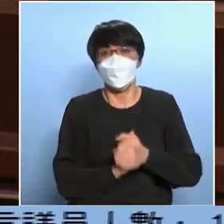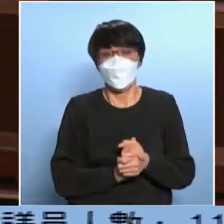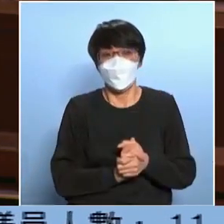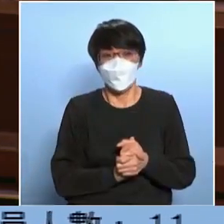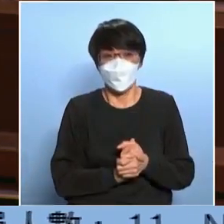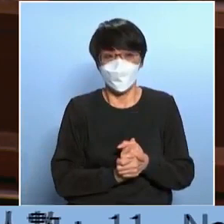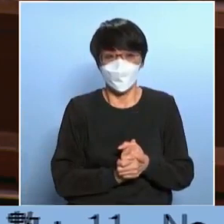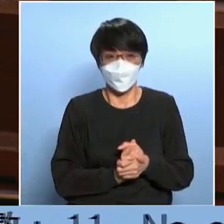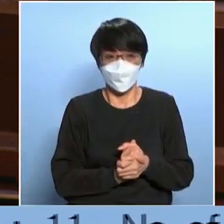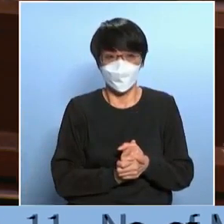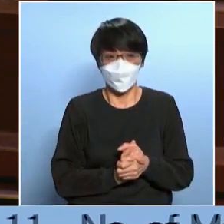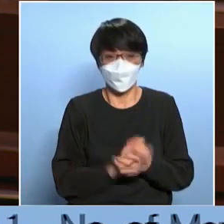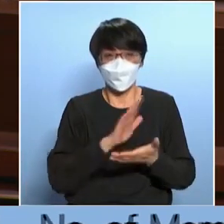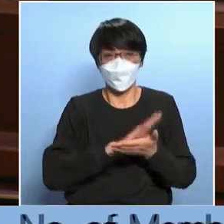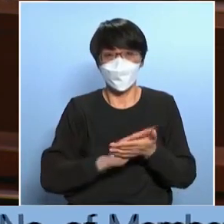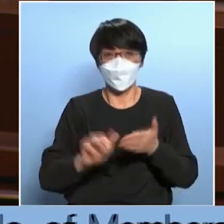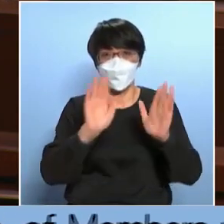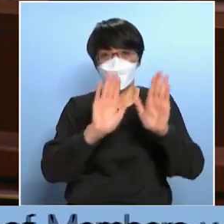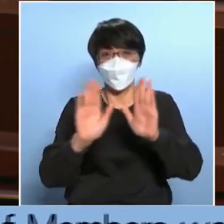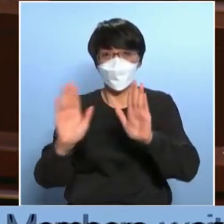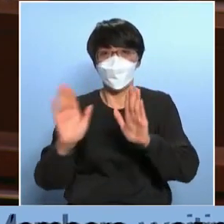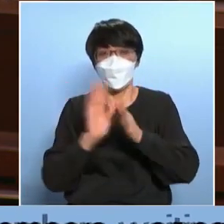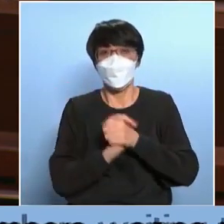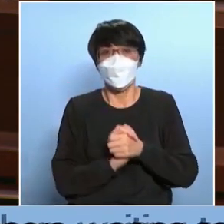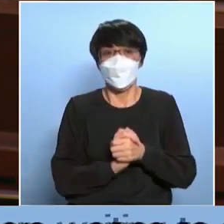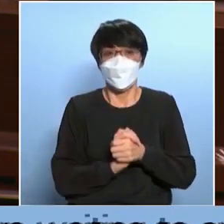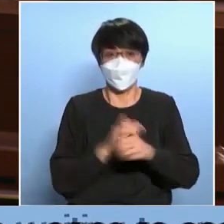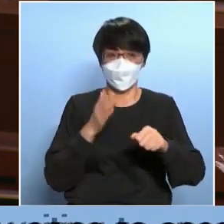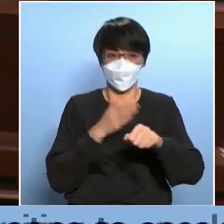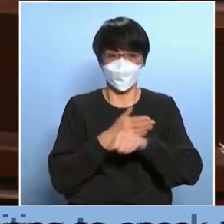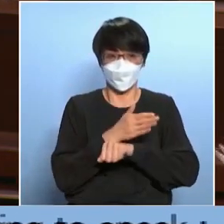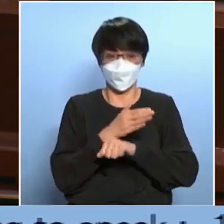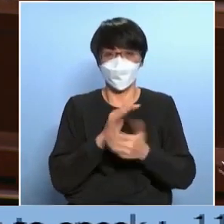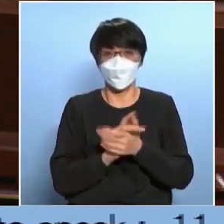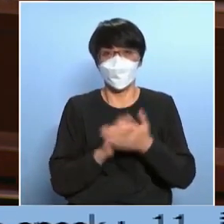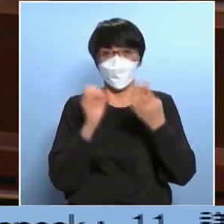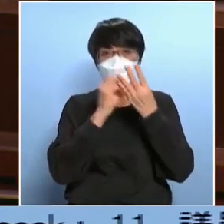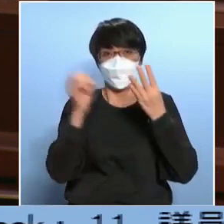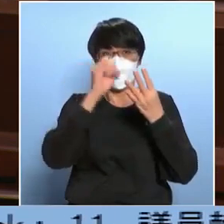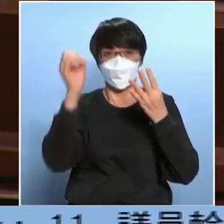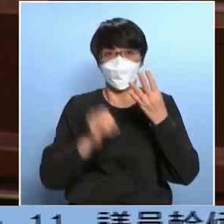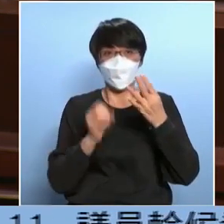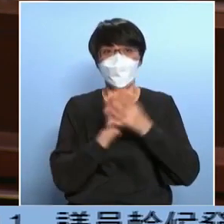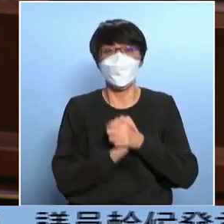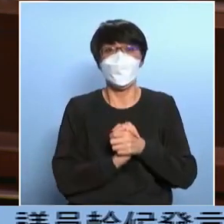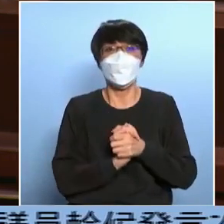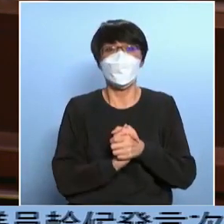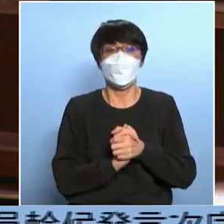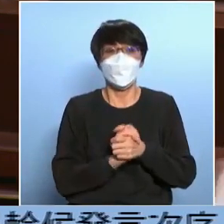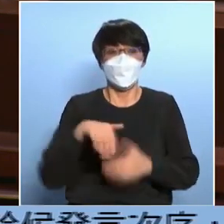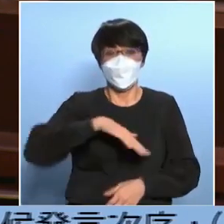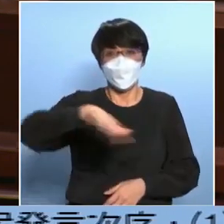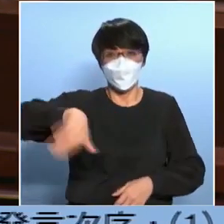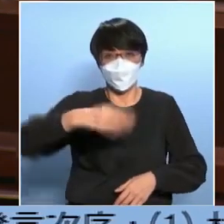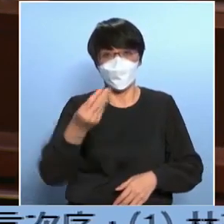咧就衛生服務嘅設施應該都係增加超過咗40%。而我哋嘅